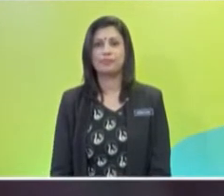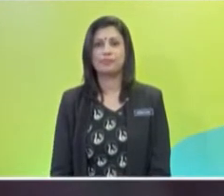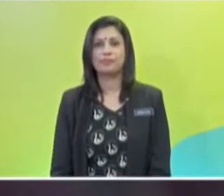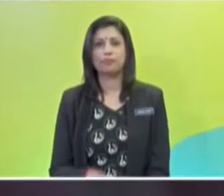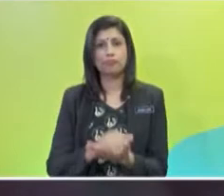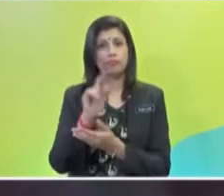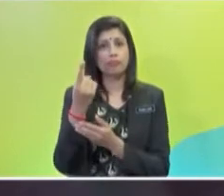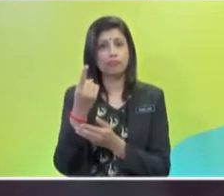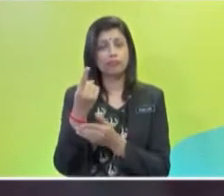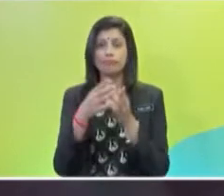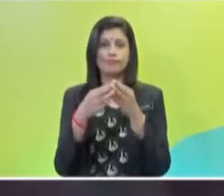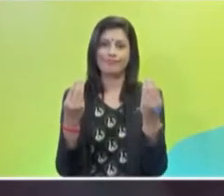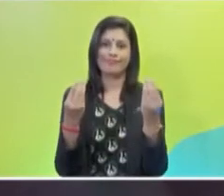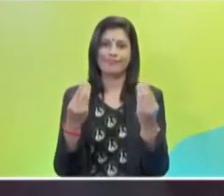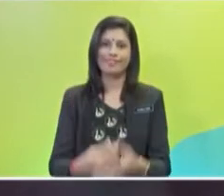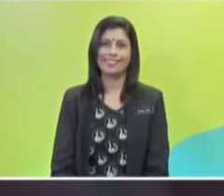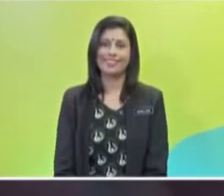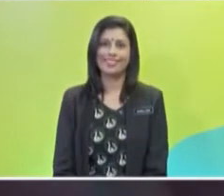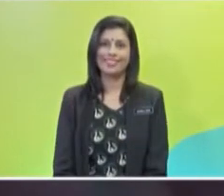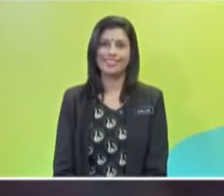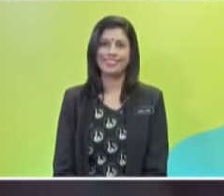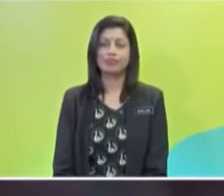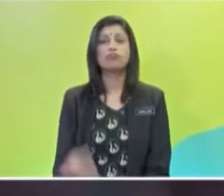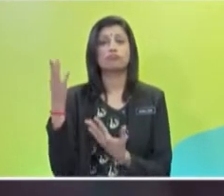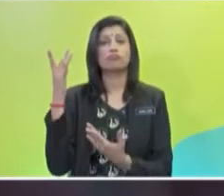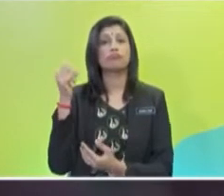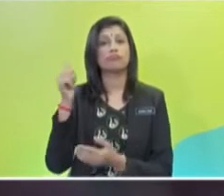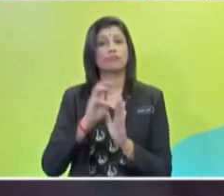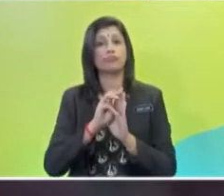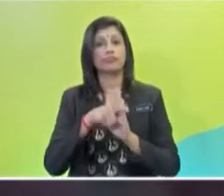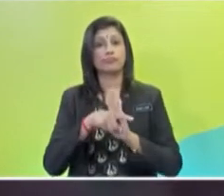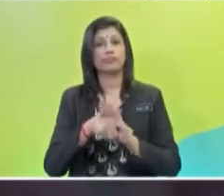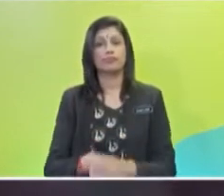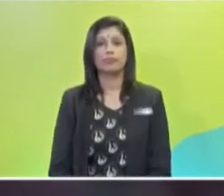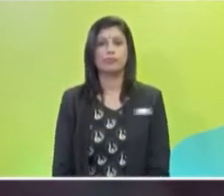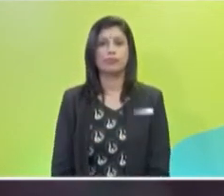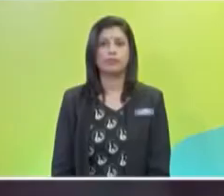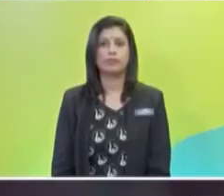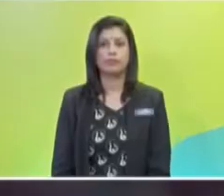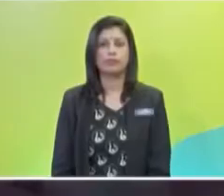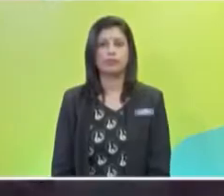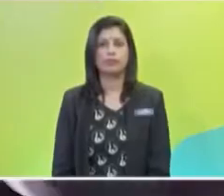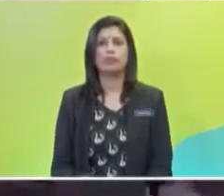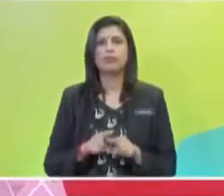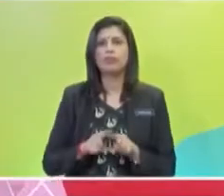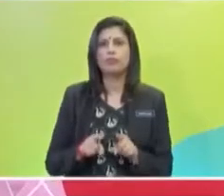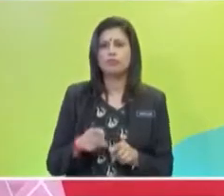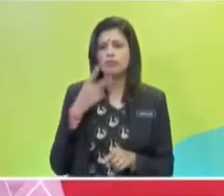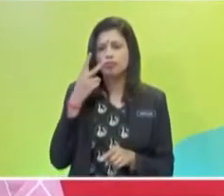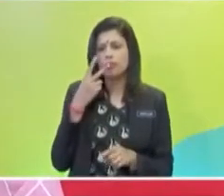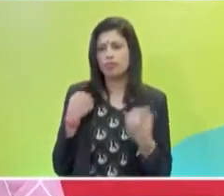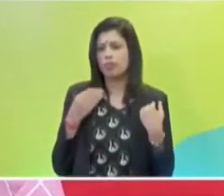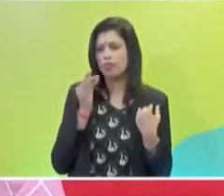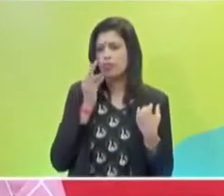Itu saja. Itu saja. Okey, baik. Hidangan cik akan sampai dalam masa 10 minit lagi. Terima kasih. Terima kasih. Tapi sedap juga kalau